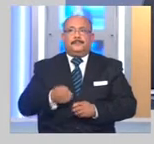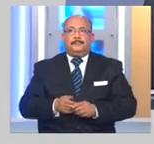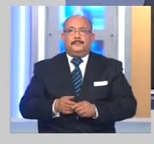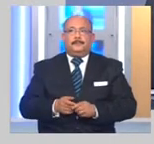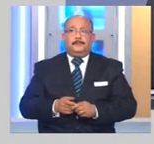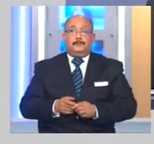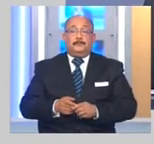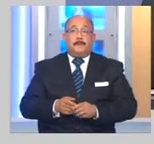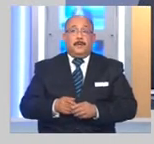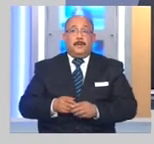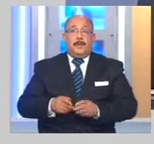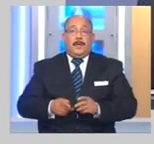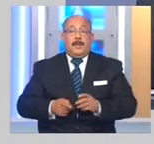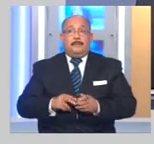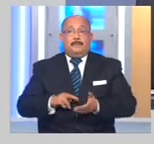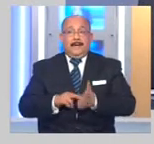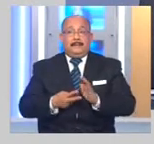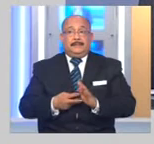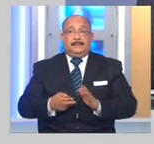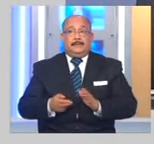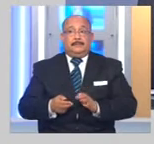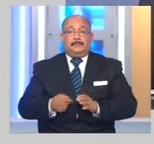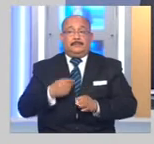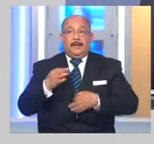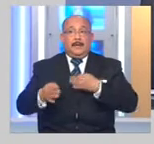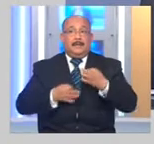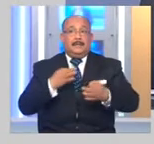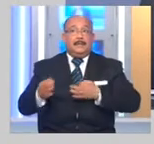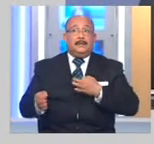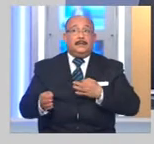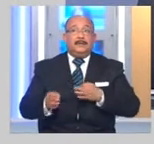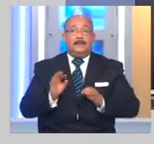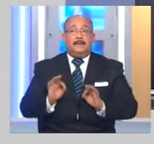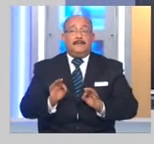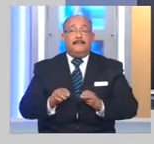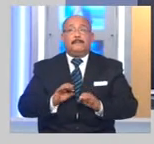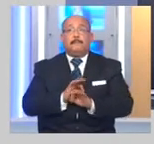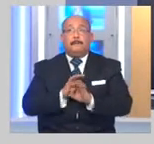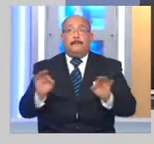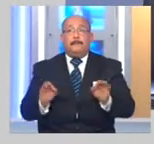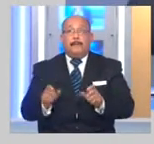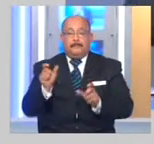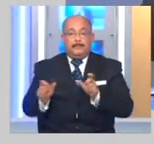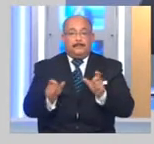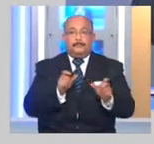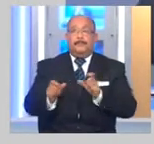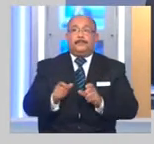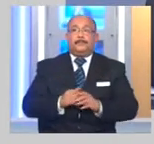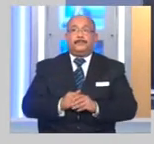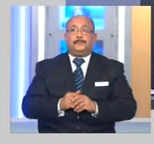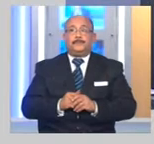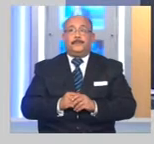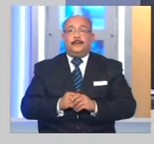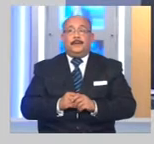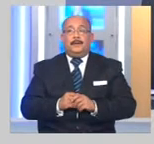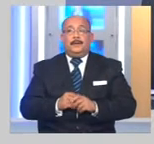وجود بطالة حاملي الشهادات، وجود أزمة في هذا الموضوع بالذات لم تنكر، ولم تنكر كذلك وجود تحديات